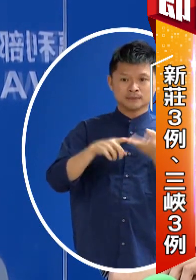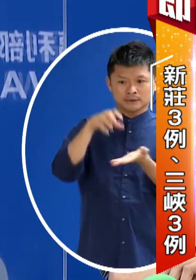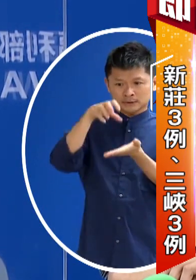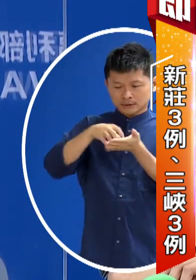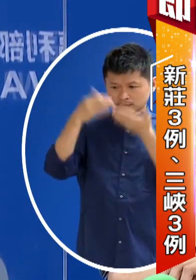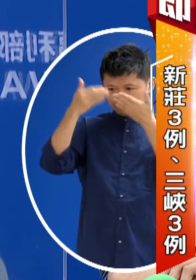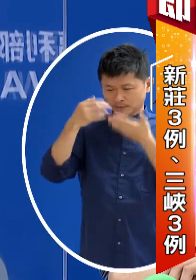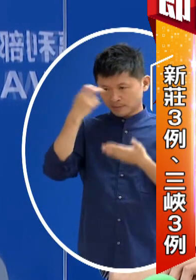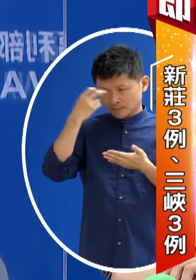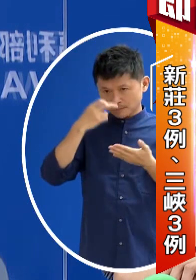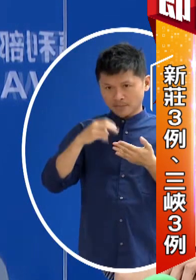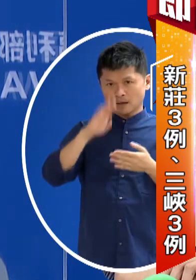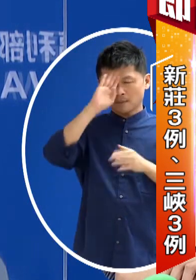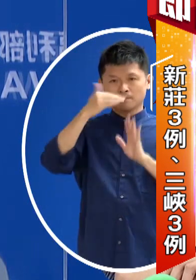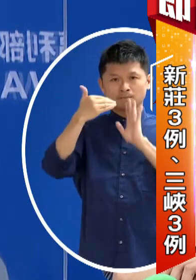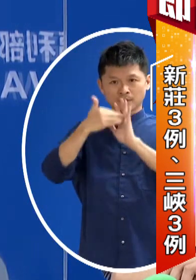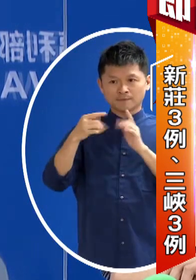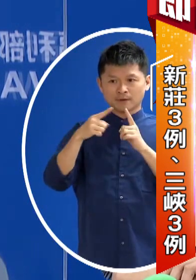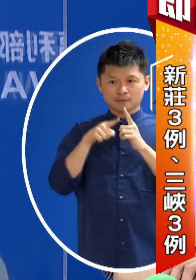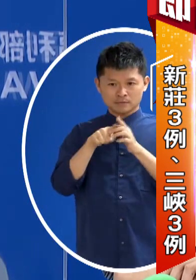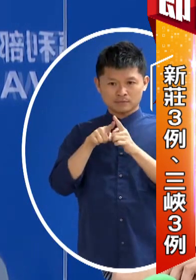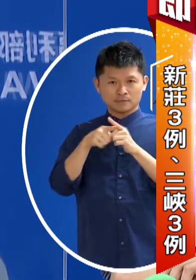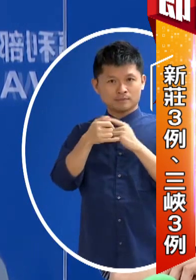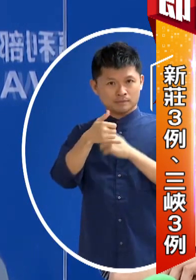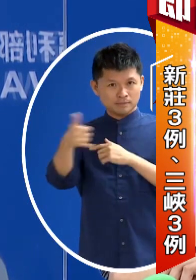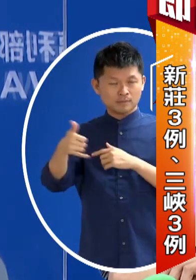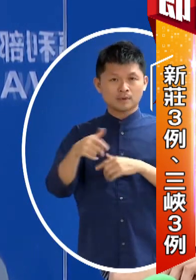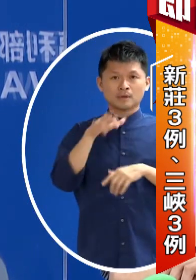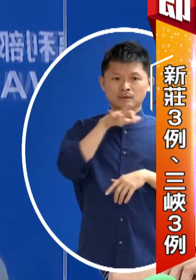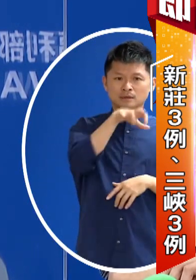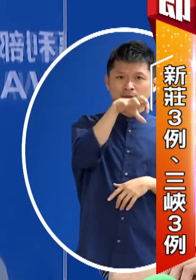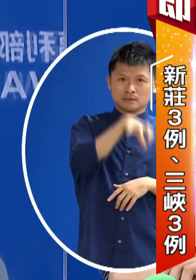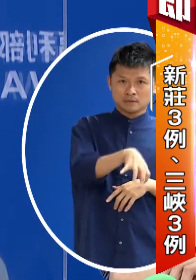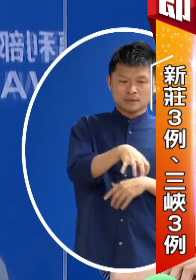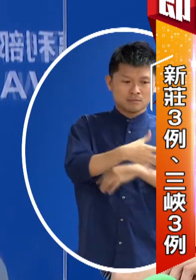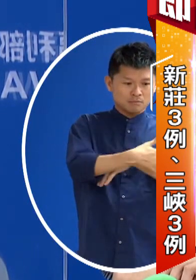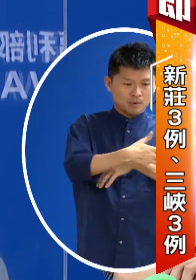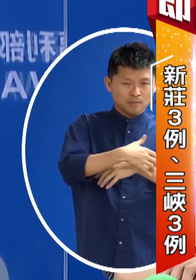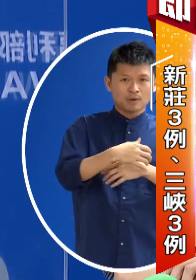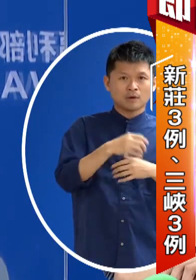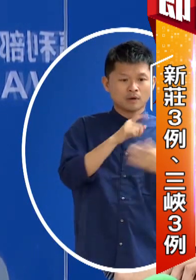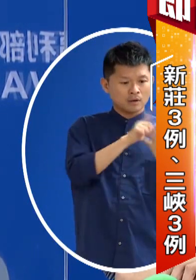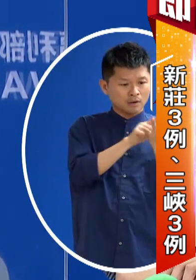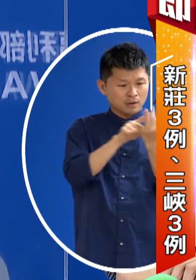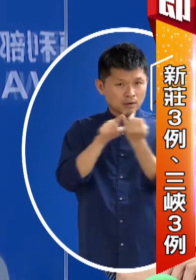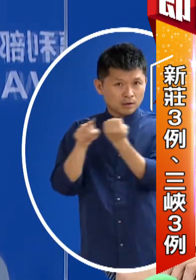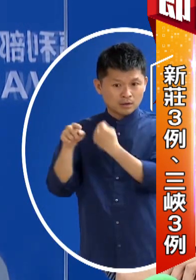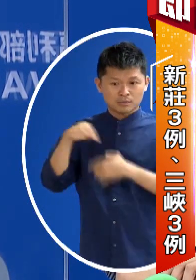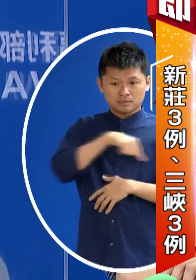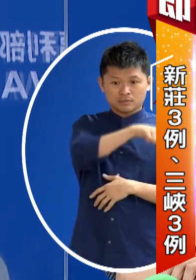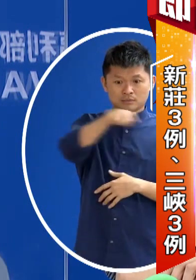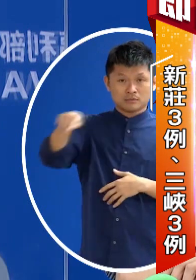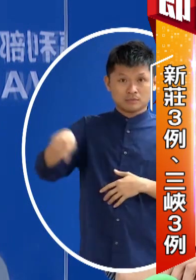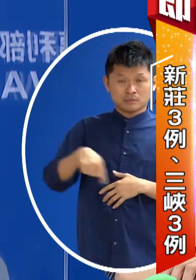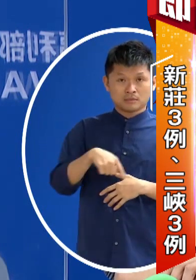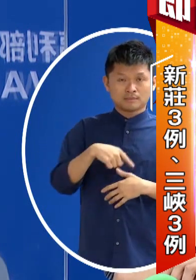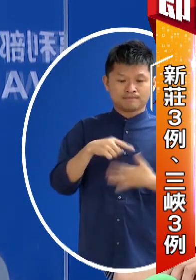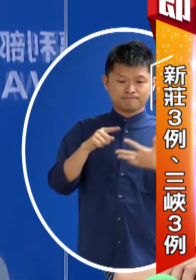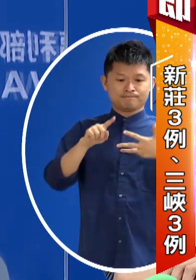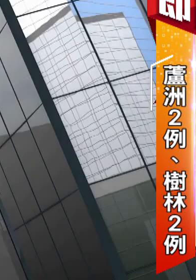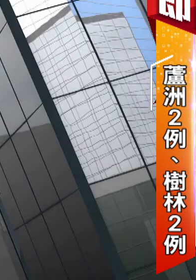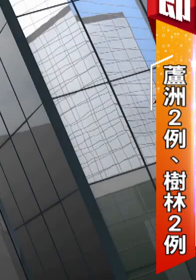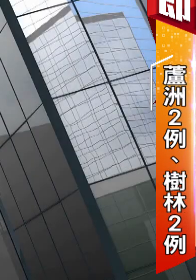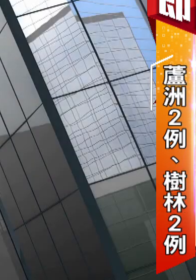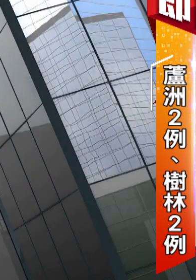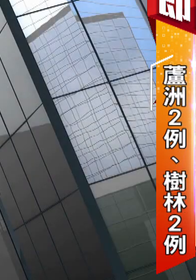验防疫的人员，那甚至机场的一些工作人员，那都是列在第二